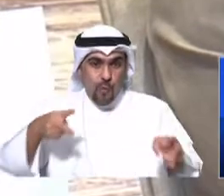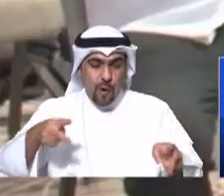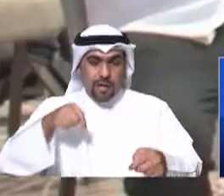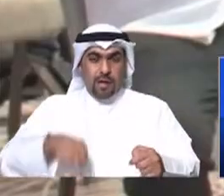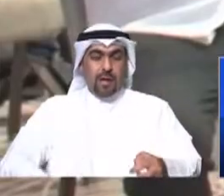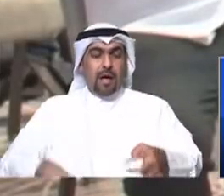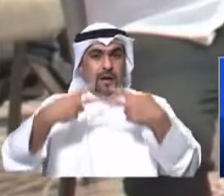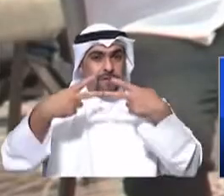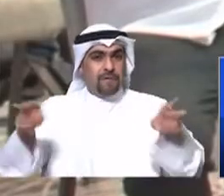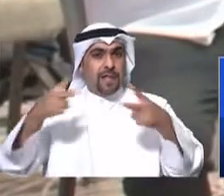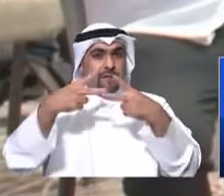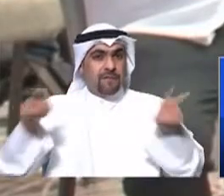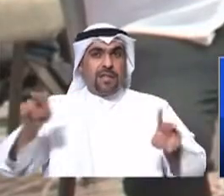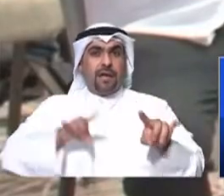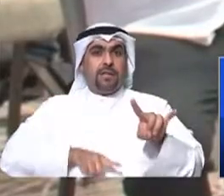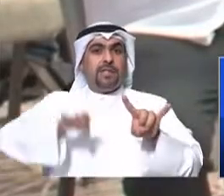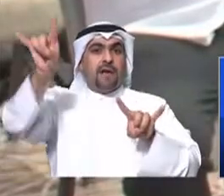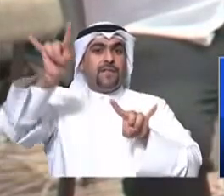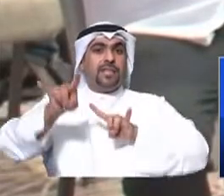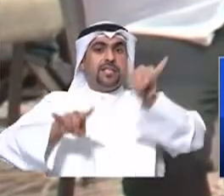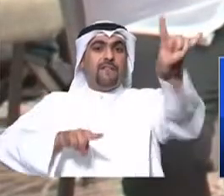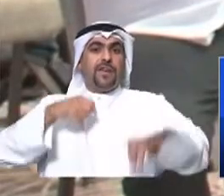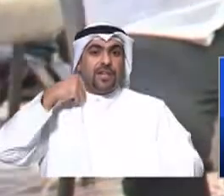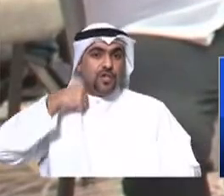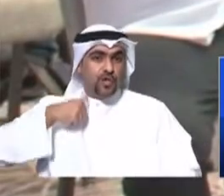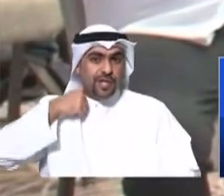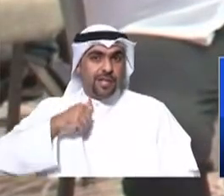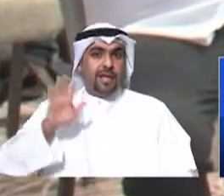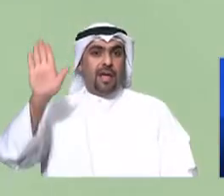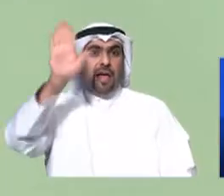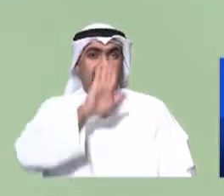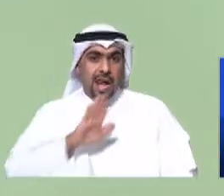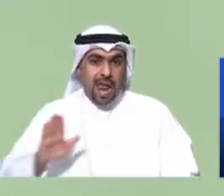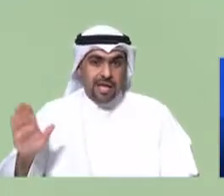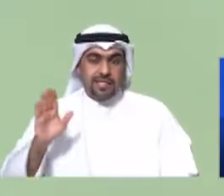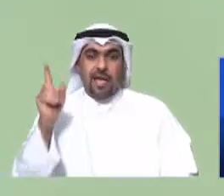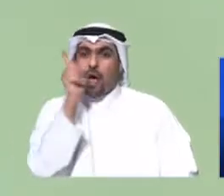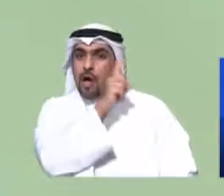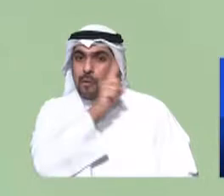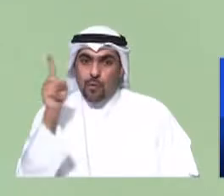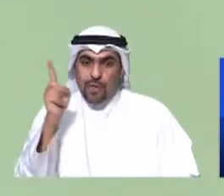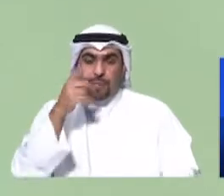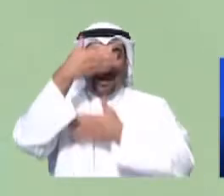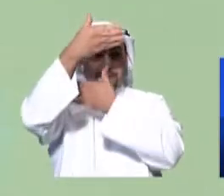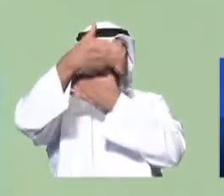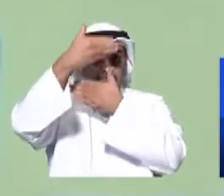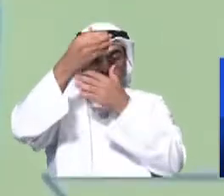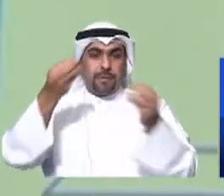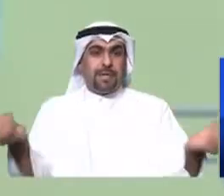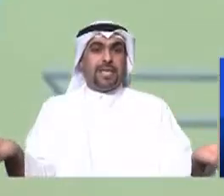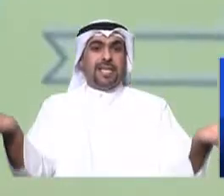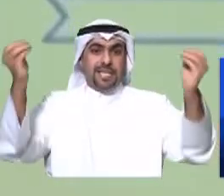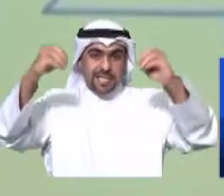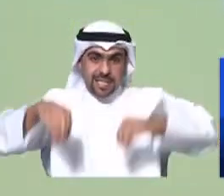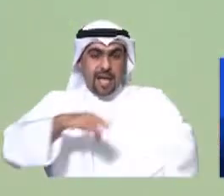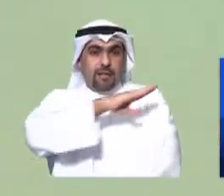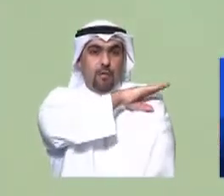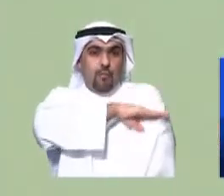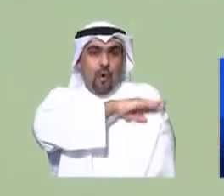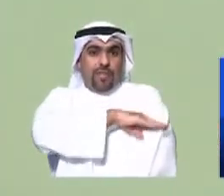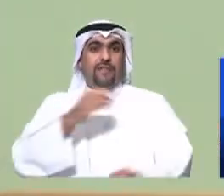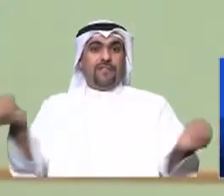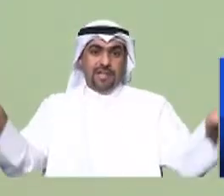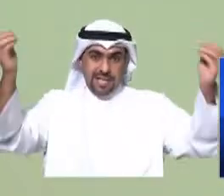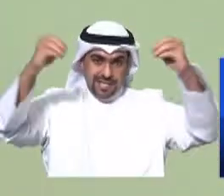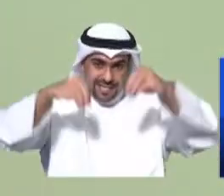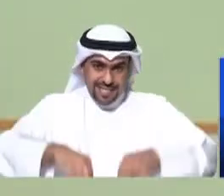الشركة. الأخيرة غيرت من جلدها كثيرا عبر تجديد أسطولها وضخ دماء جديدة في مواردها البشرية خدمة لزبنائها